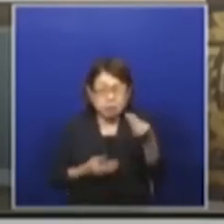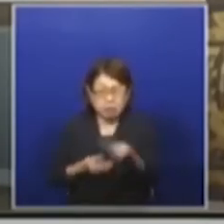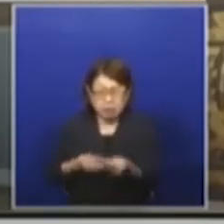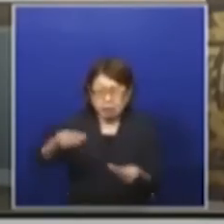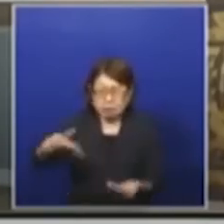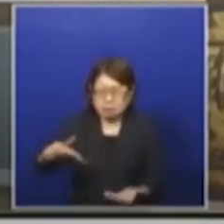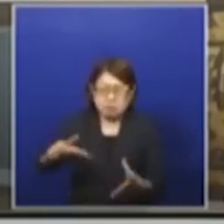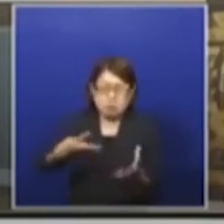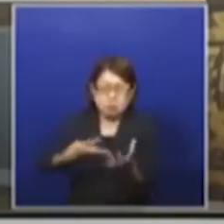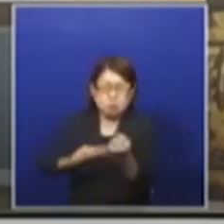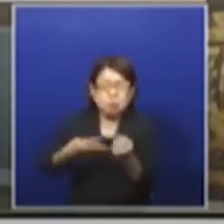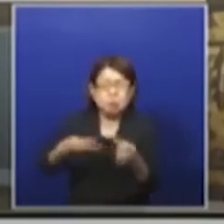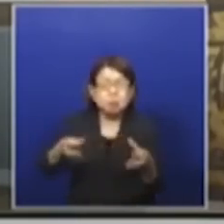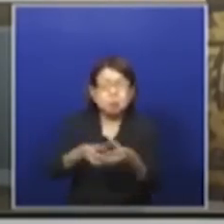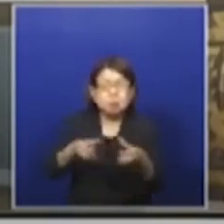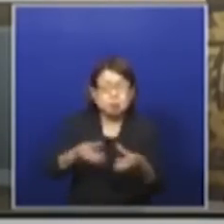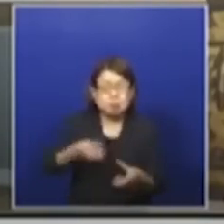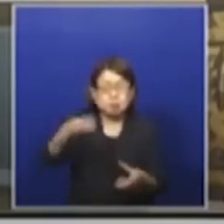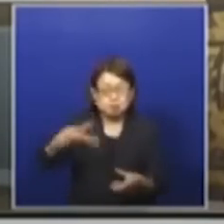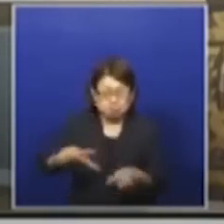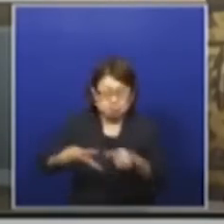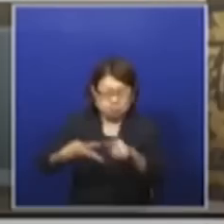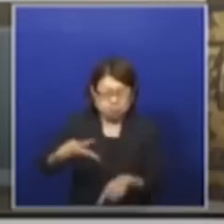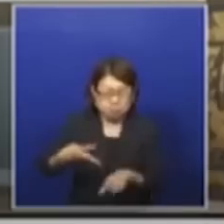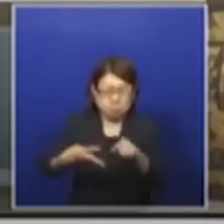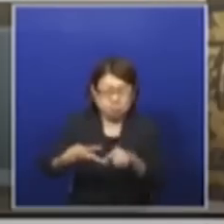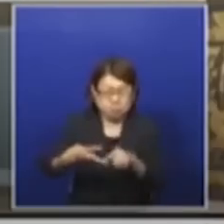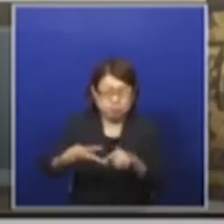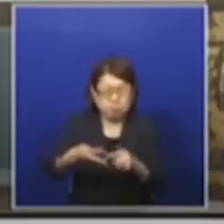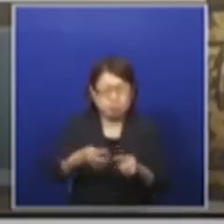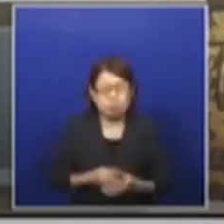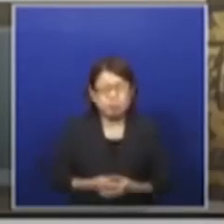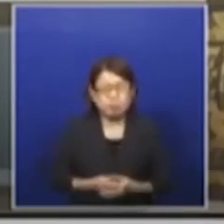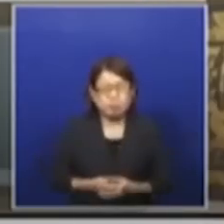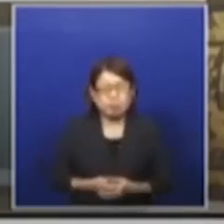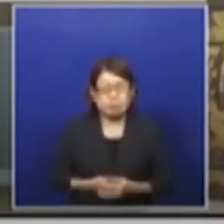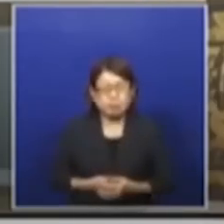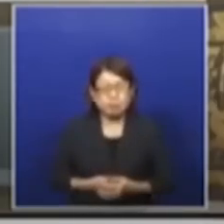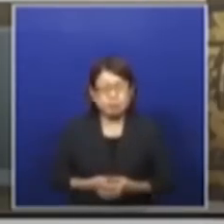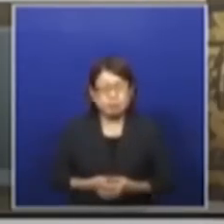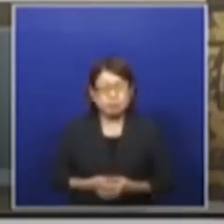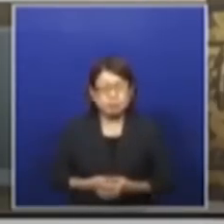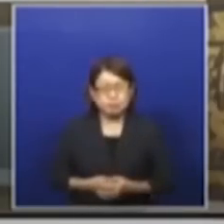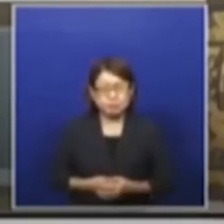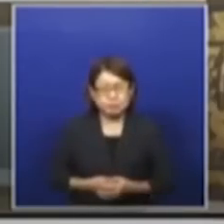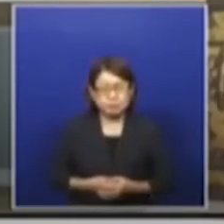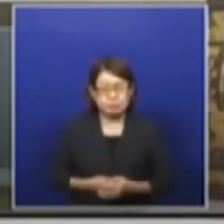ใหญ่บริษัทใหญ่และเจ้าสัวเพียงไม่กี่รายเท่านั้น